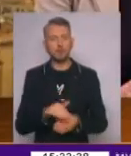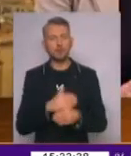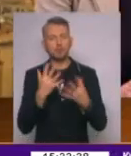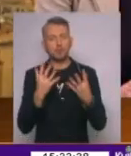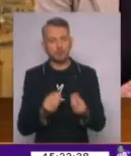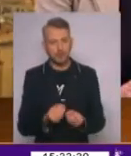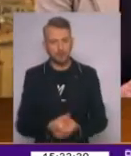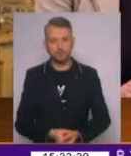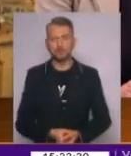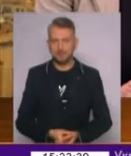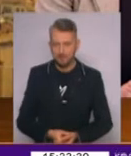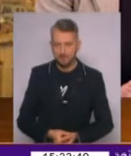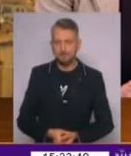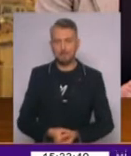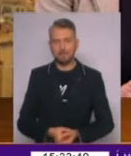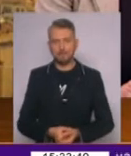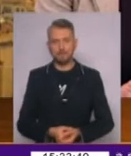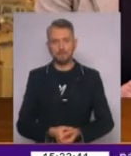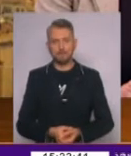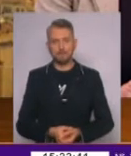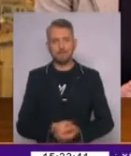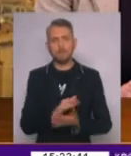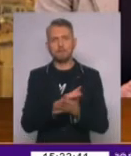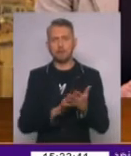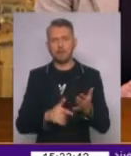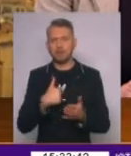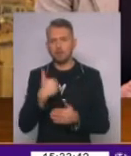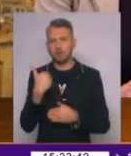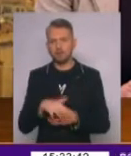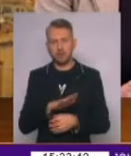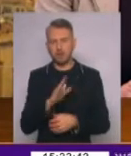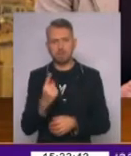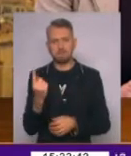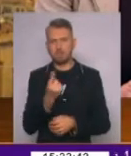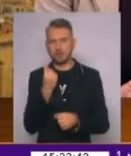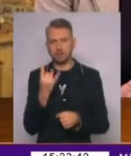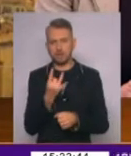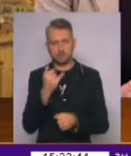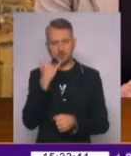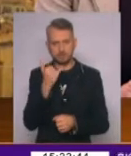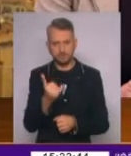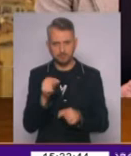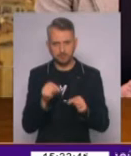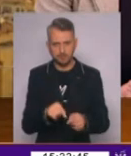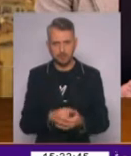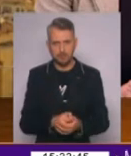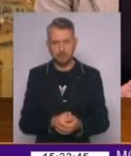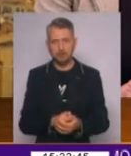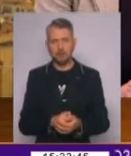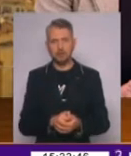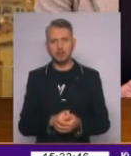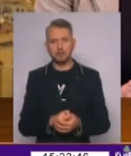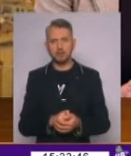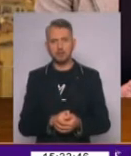дня. Добрий день. Добре. Раді вас чути, прошу. Вибачайте, я вже не перший раз звертаюся в ефір. Так. Майже кожного